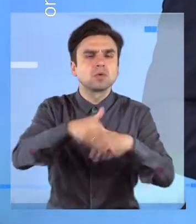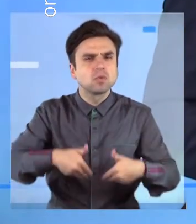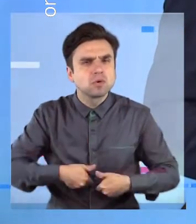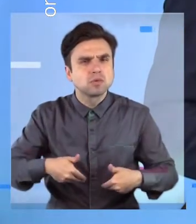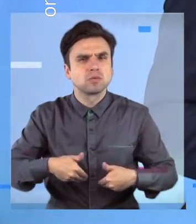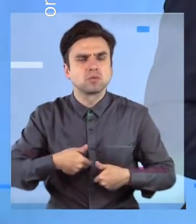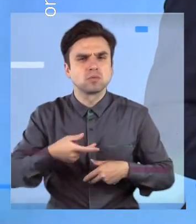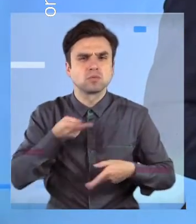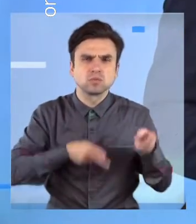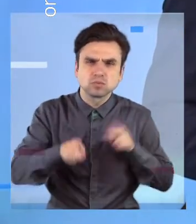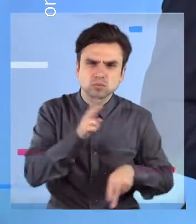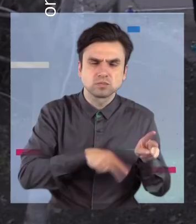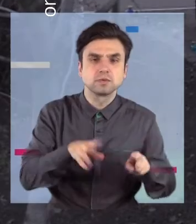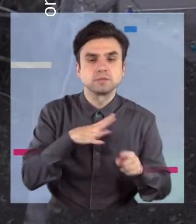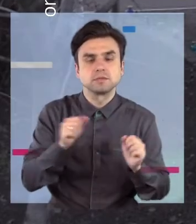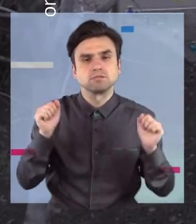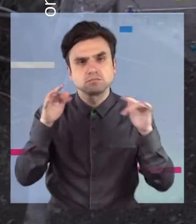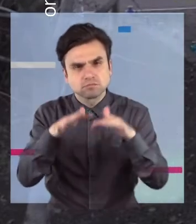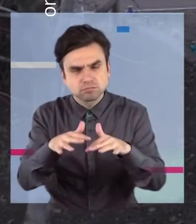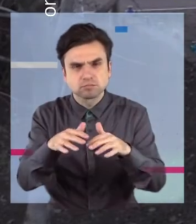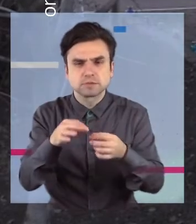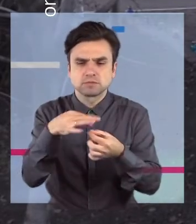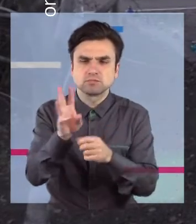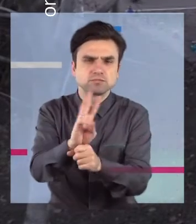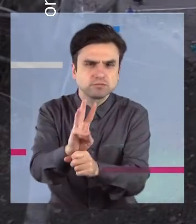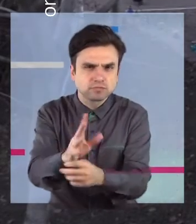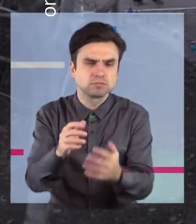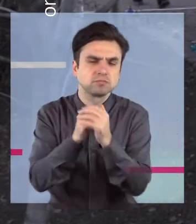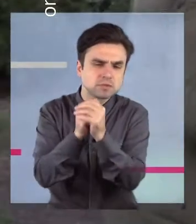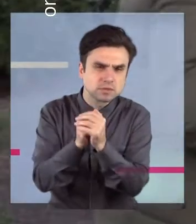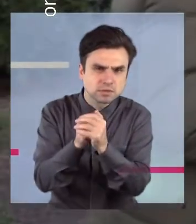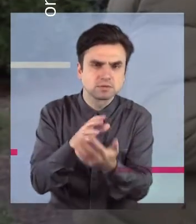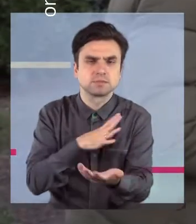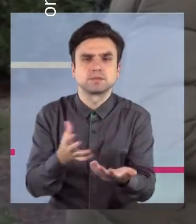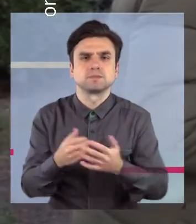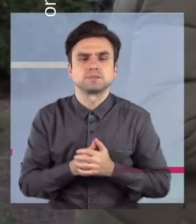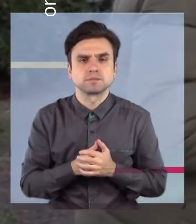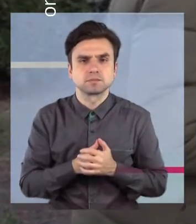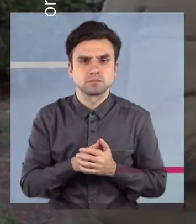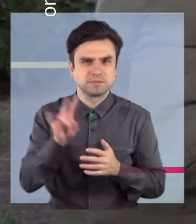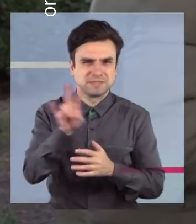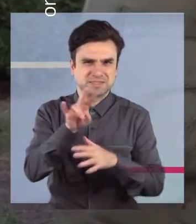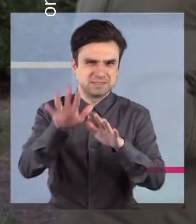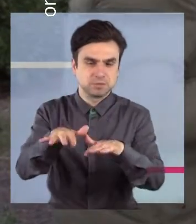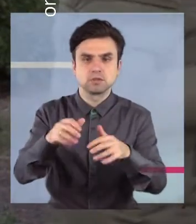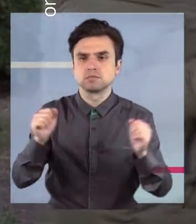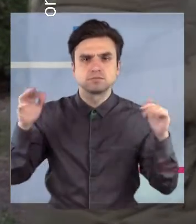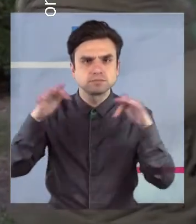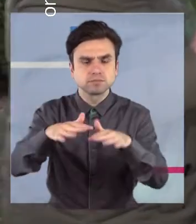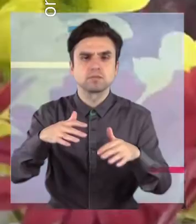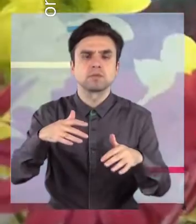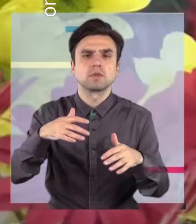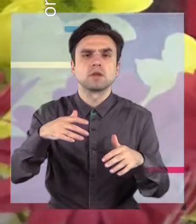запалили лампадки та схилили голови в знак пам'яті померлих українців. В заході взяли участь керівництво Саксаганського району,